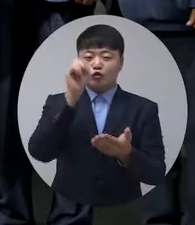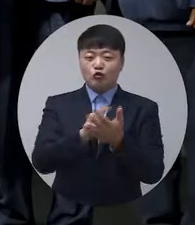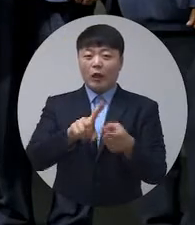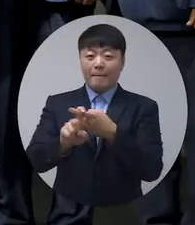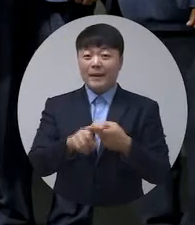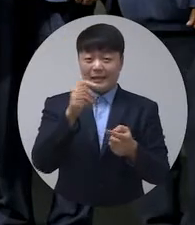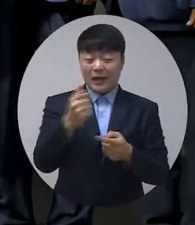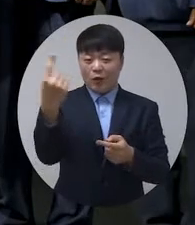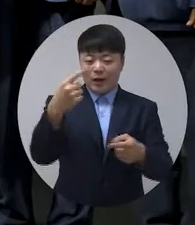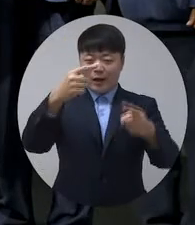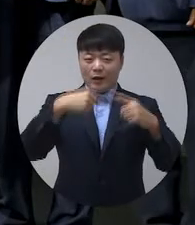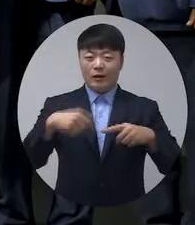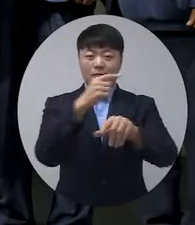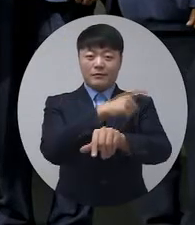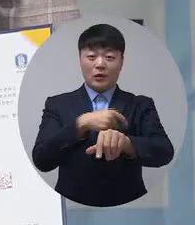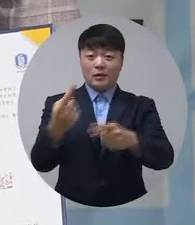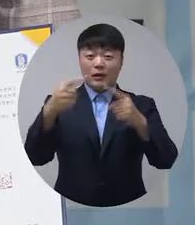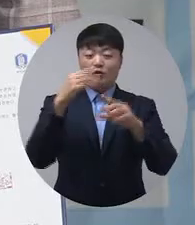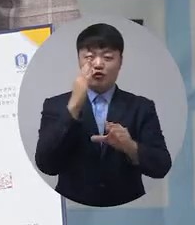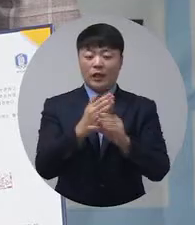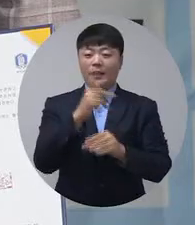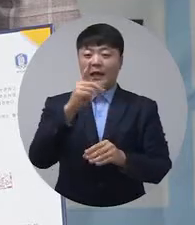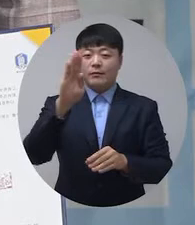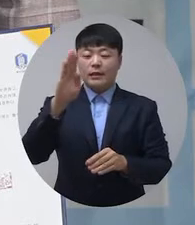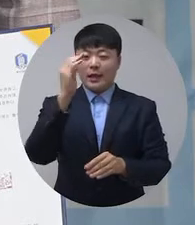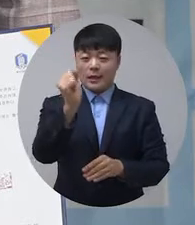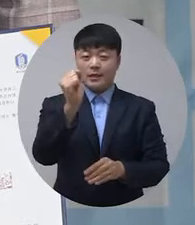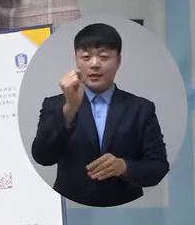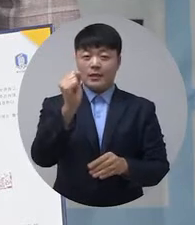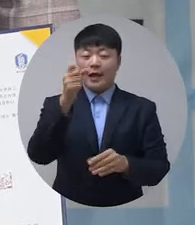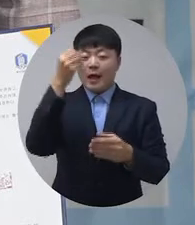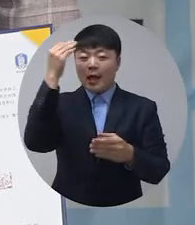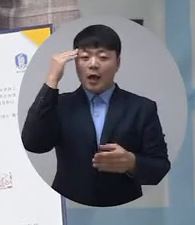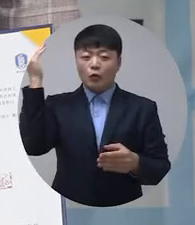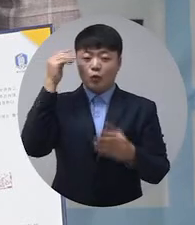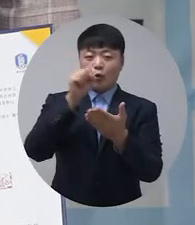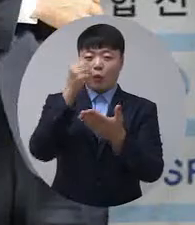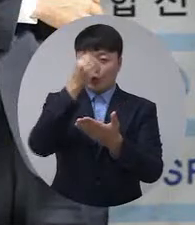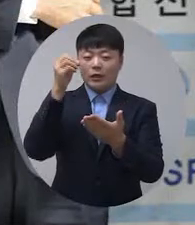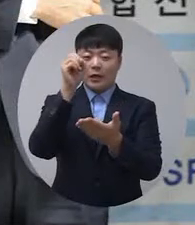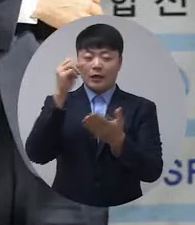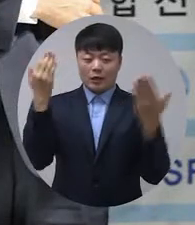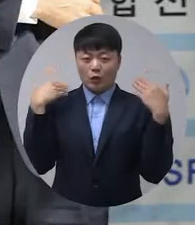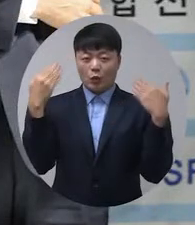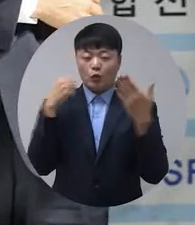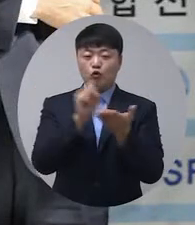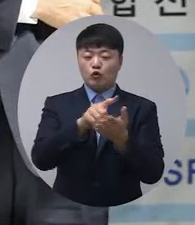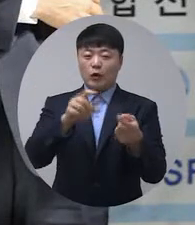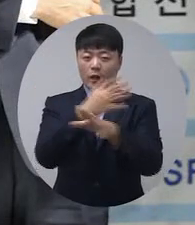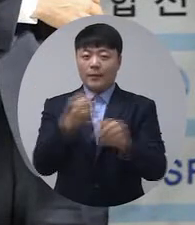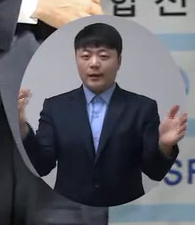관계자 등이 참석한 가운데 kbs n 배 u-17 한국 고등학교 축구 연맹전 개최에 대한 협약을